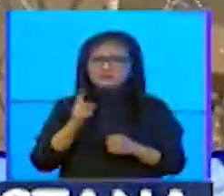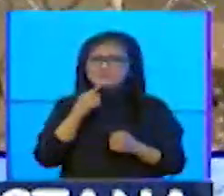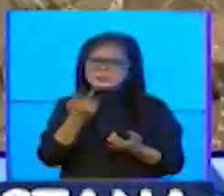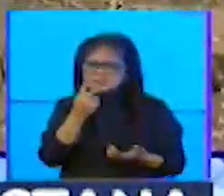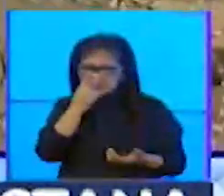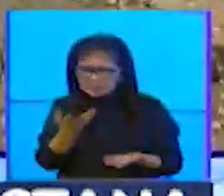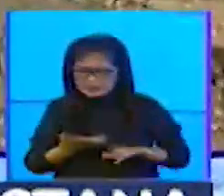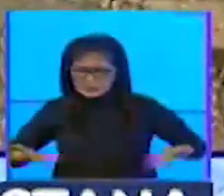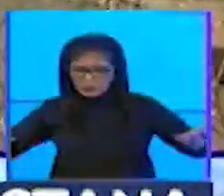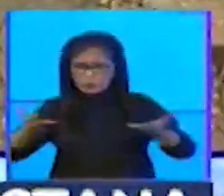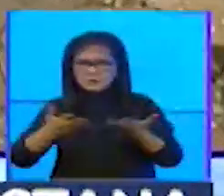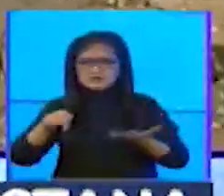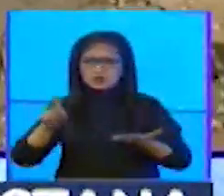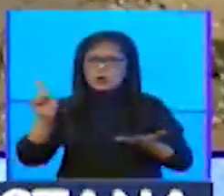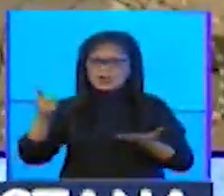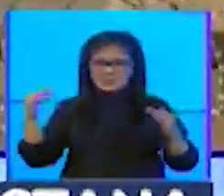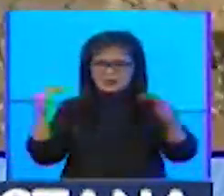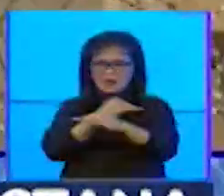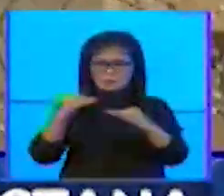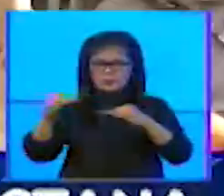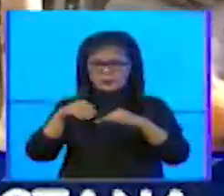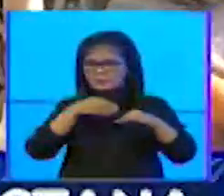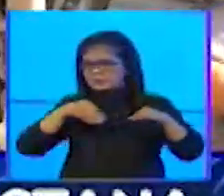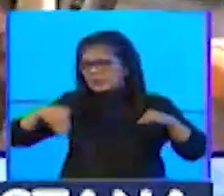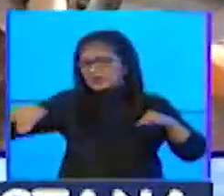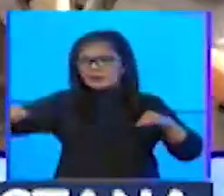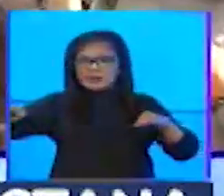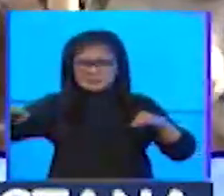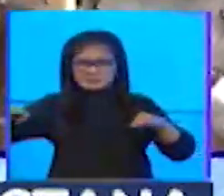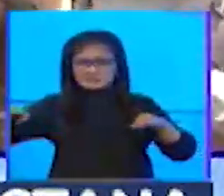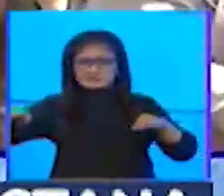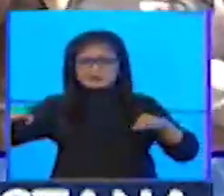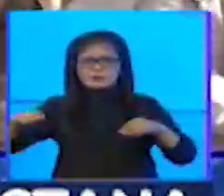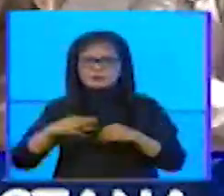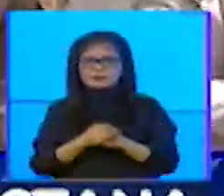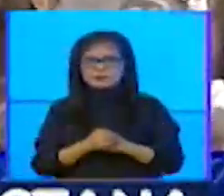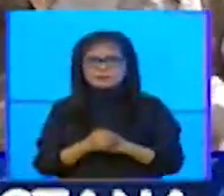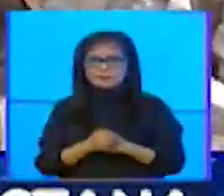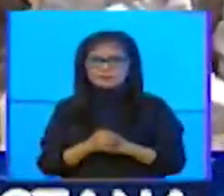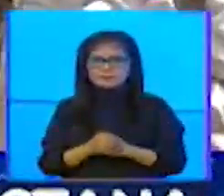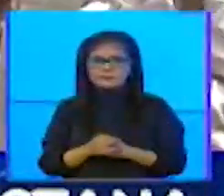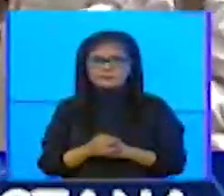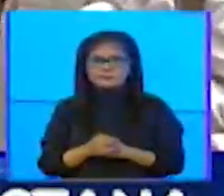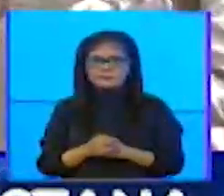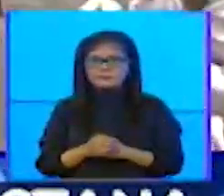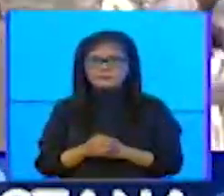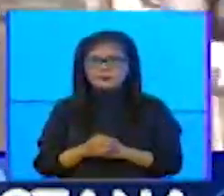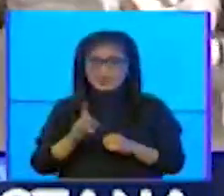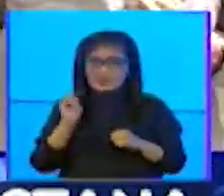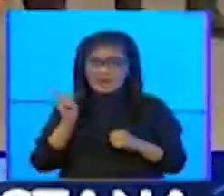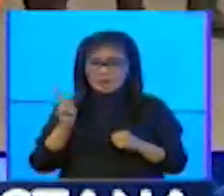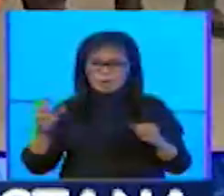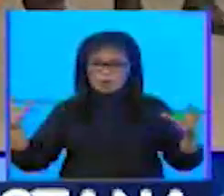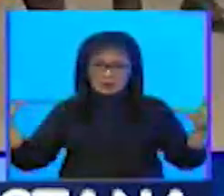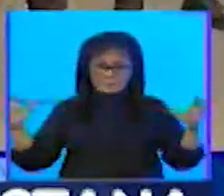sudah dilakukan pengalihan arus lalu lintas. Namun nanti rekayasa yang akan dilakukan kepolisian adalah apabila nanti massa sudah berkumpul di